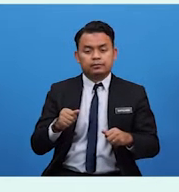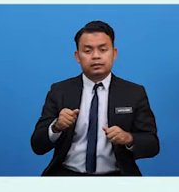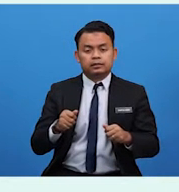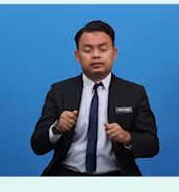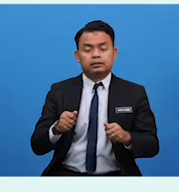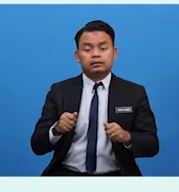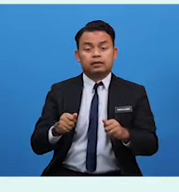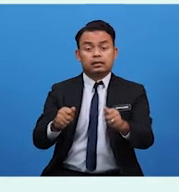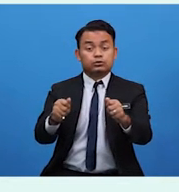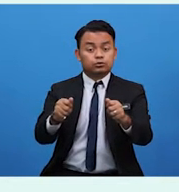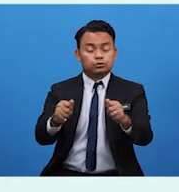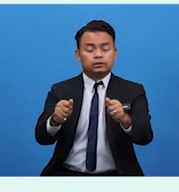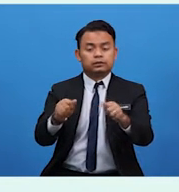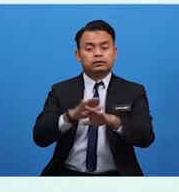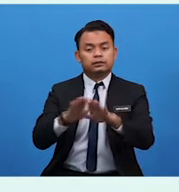menyala.